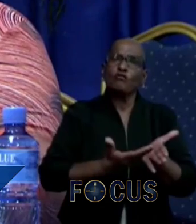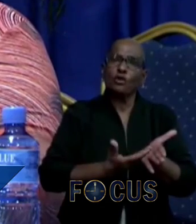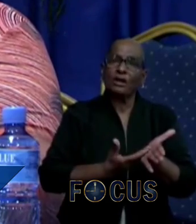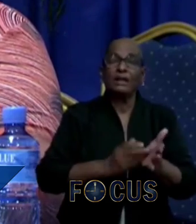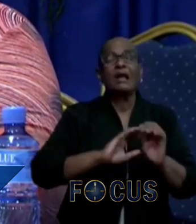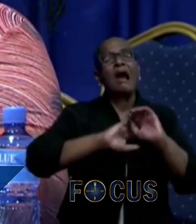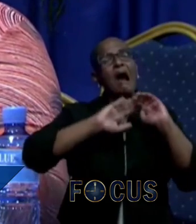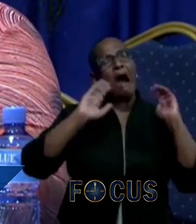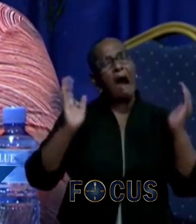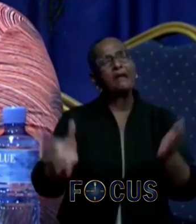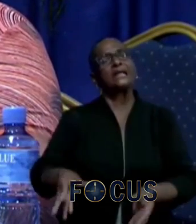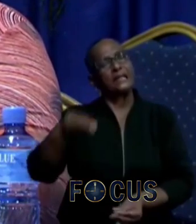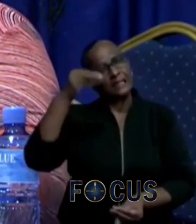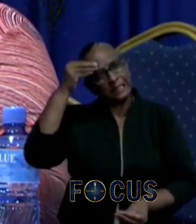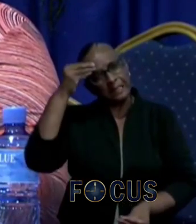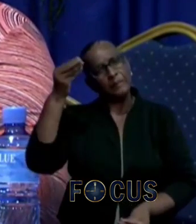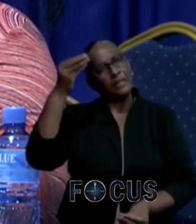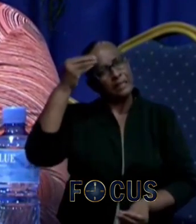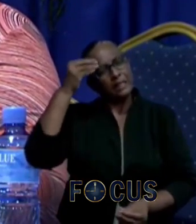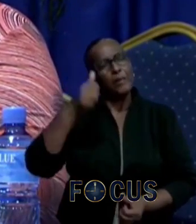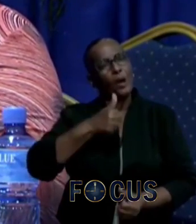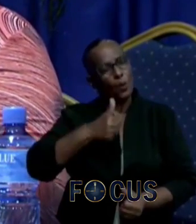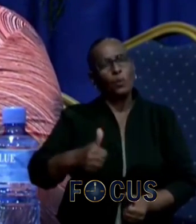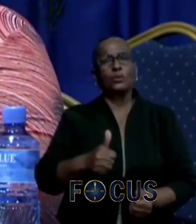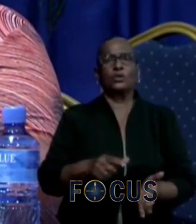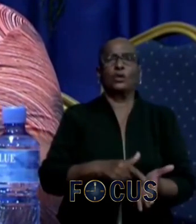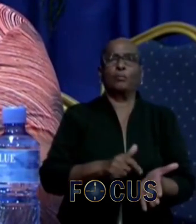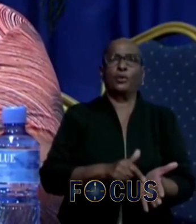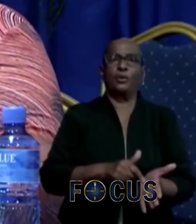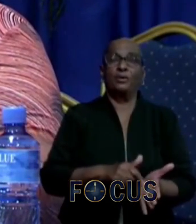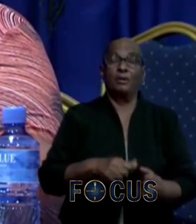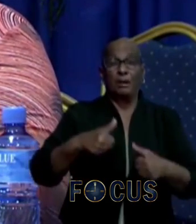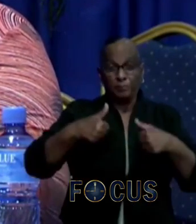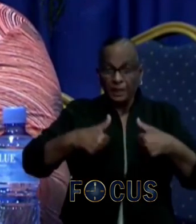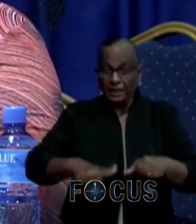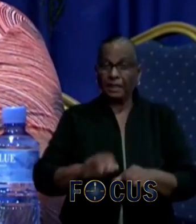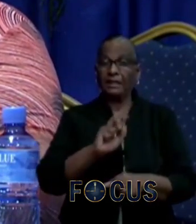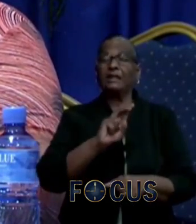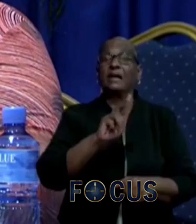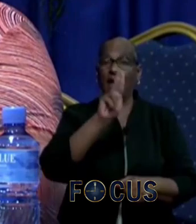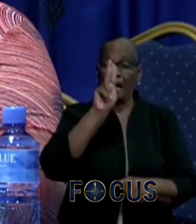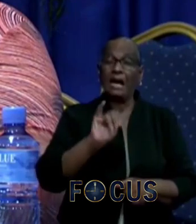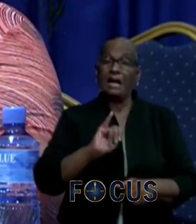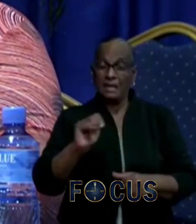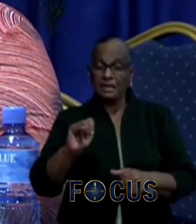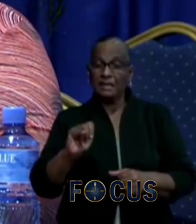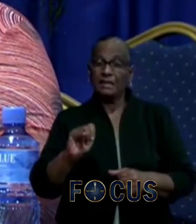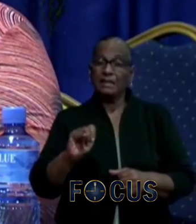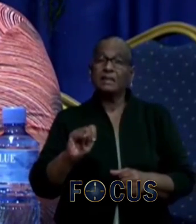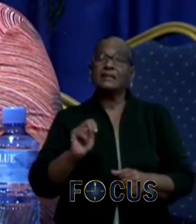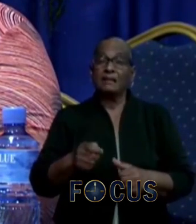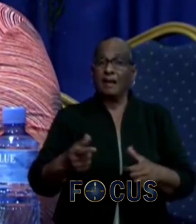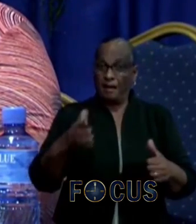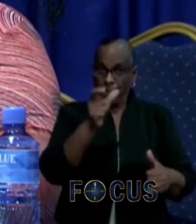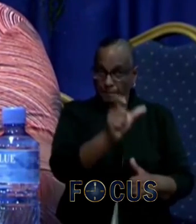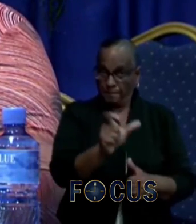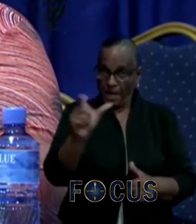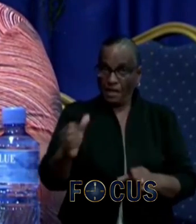alle tijden in acht nemen. Daarnaast willen wij dus benadrukken vanuit HINT dat